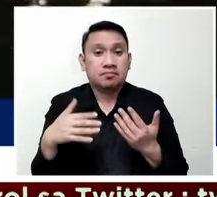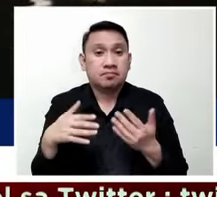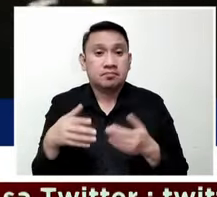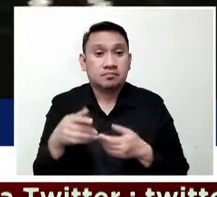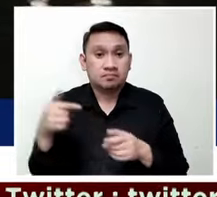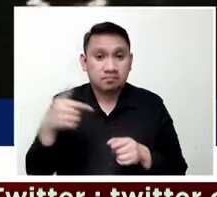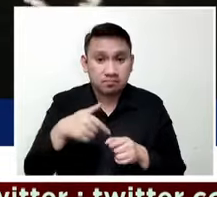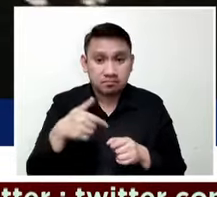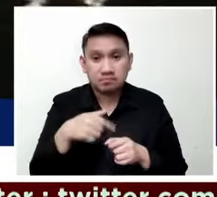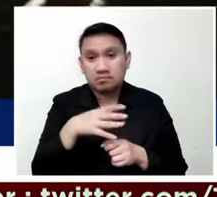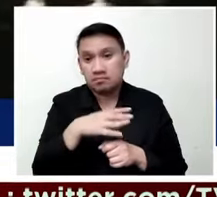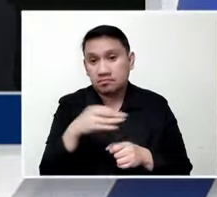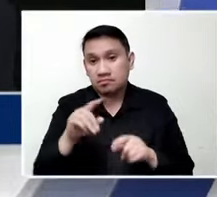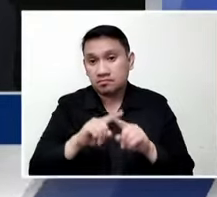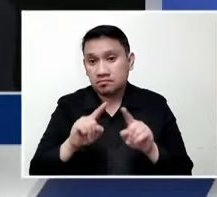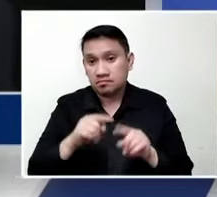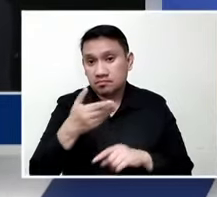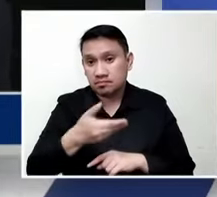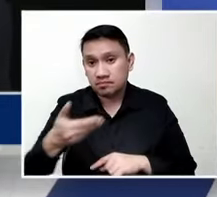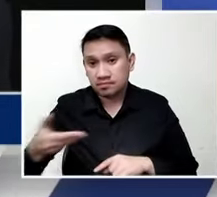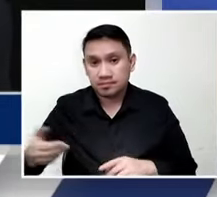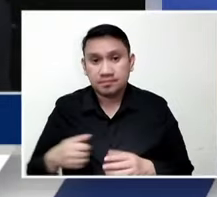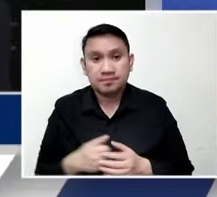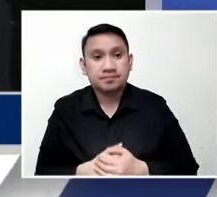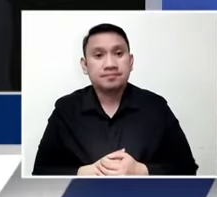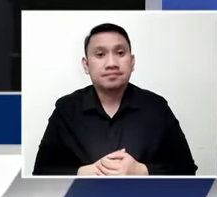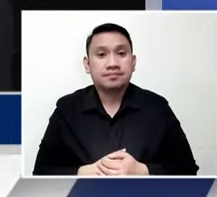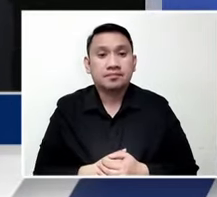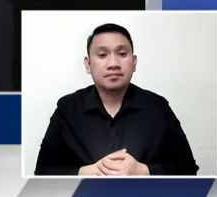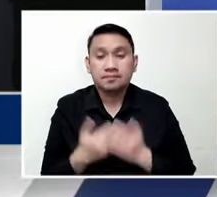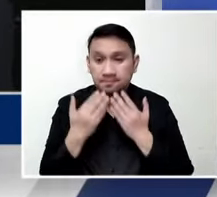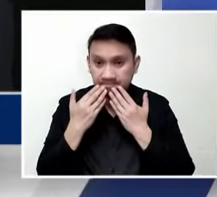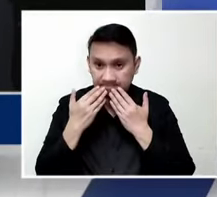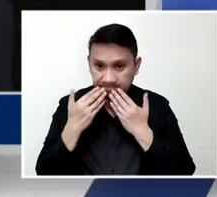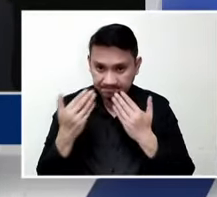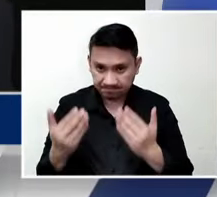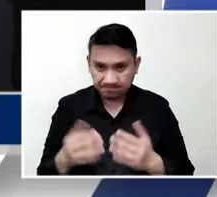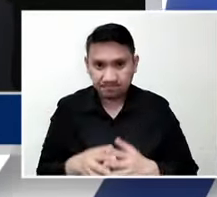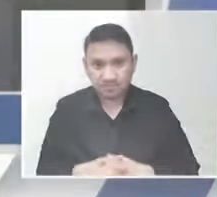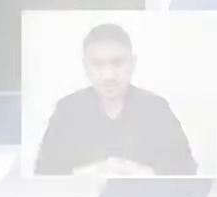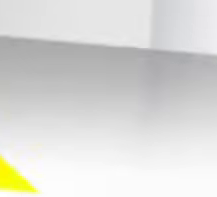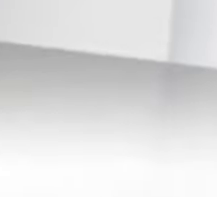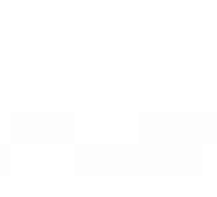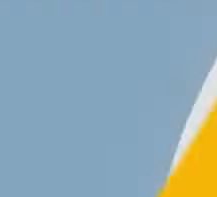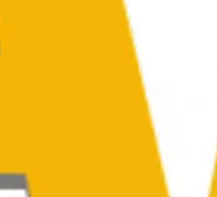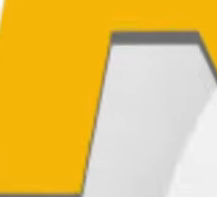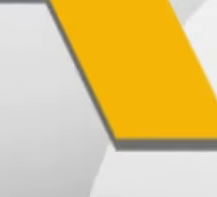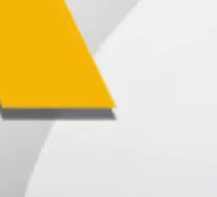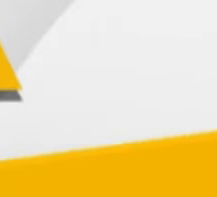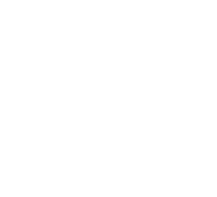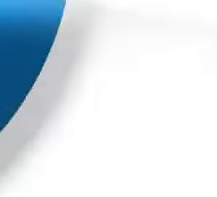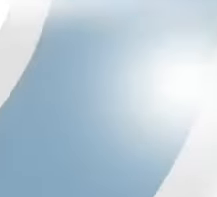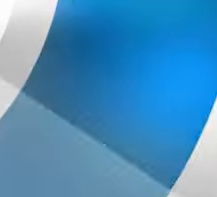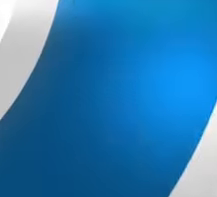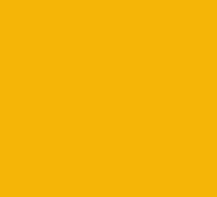dyan. Bernadette. Maraming salamat, Jervis Manahan.